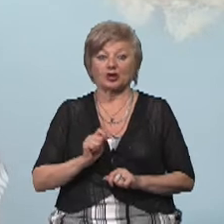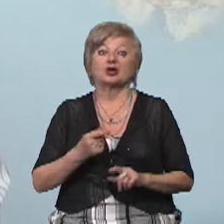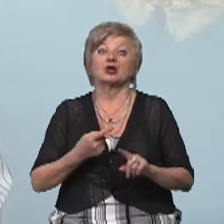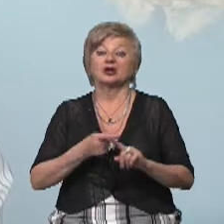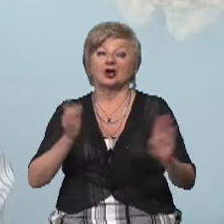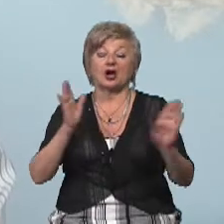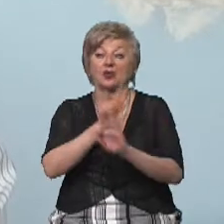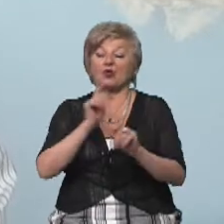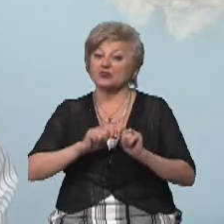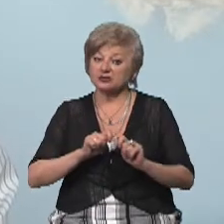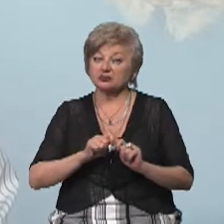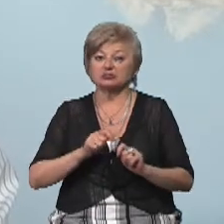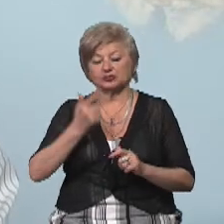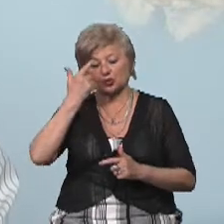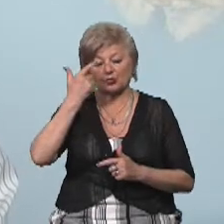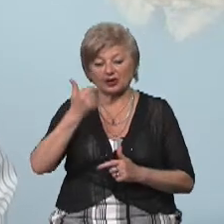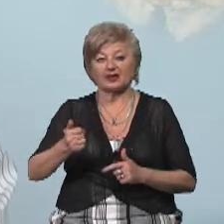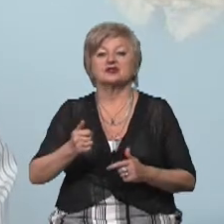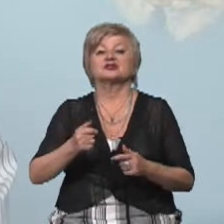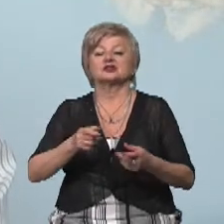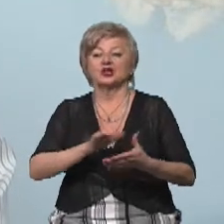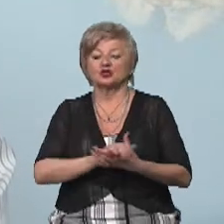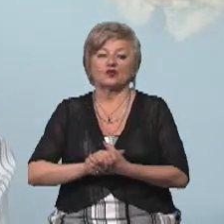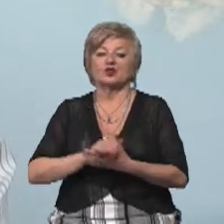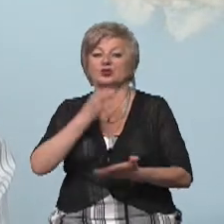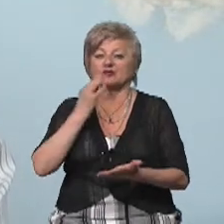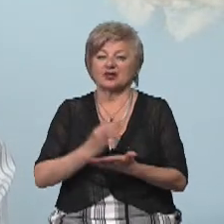повітря повідомляємо, що товариство з обмеженою відповідальністю